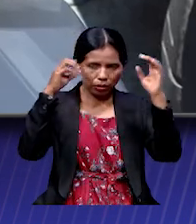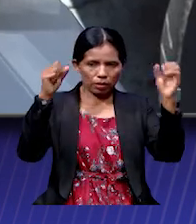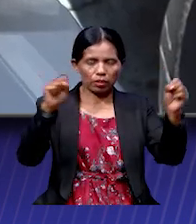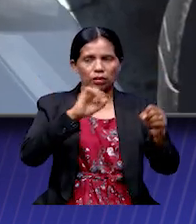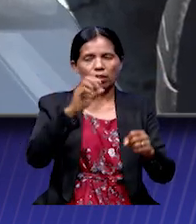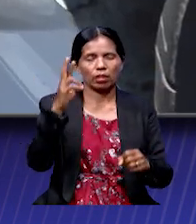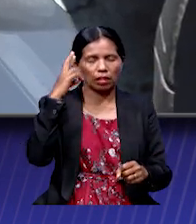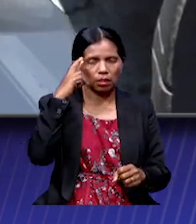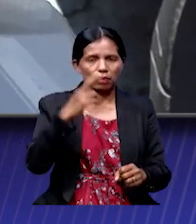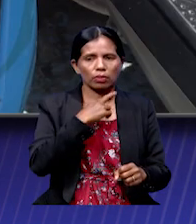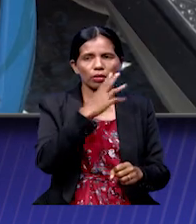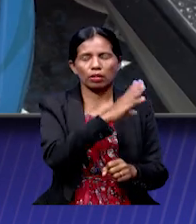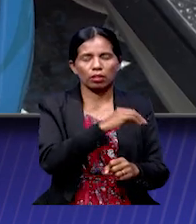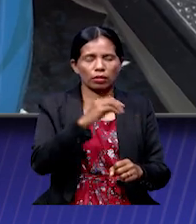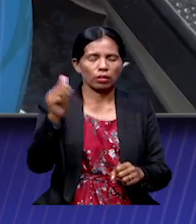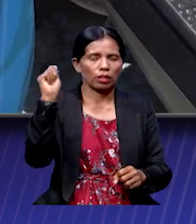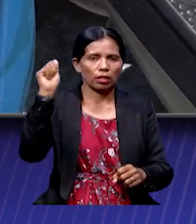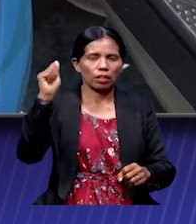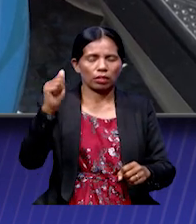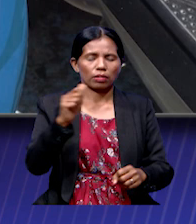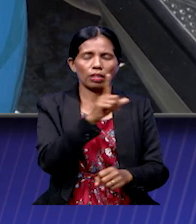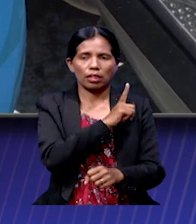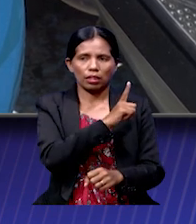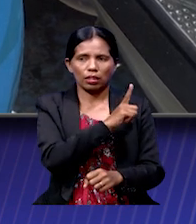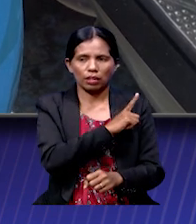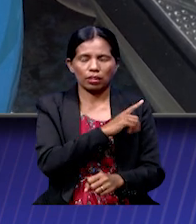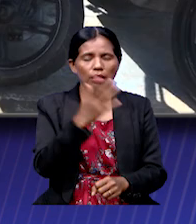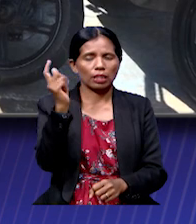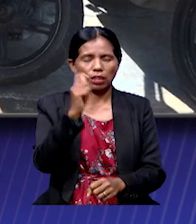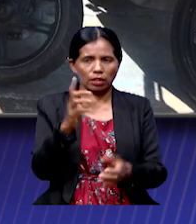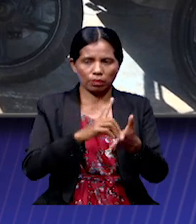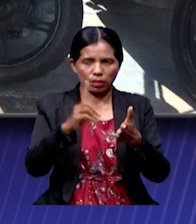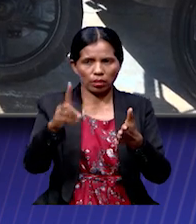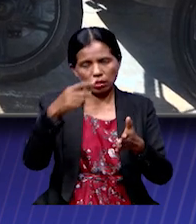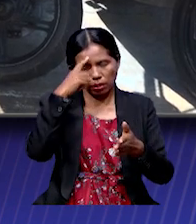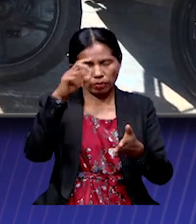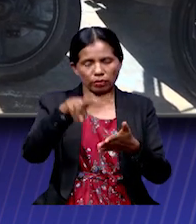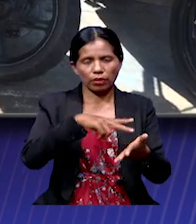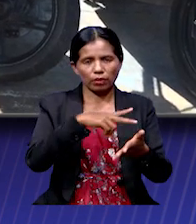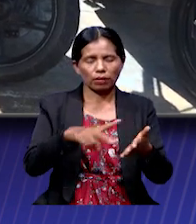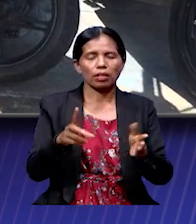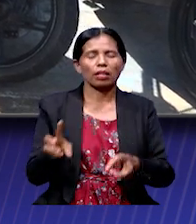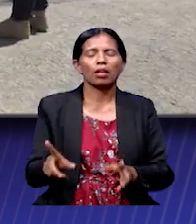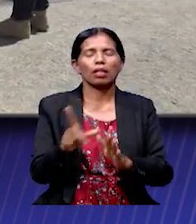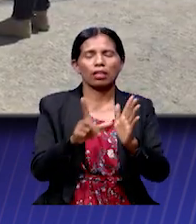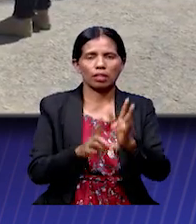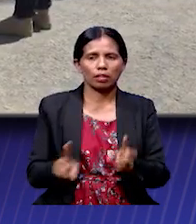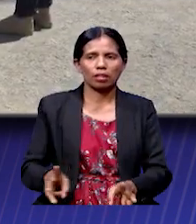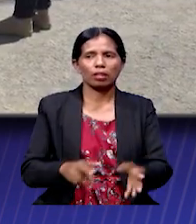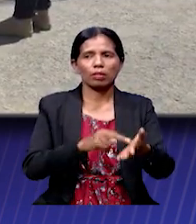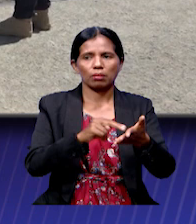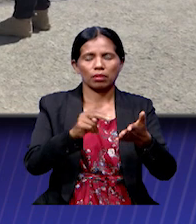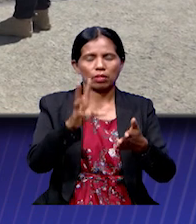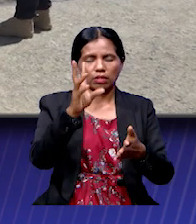Zera Musorta, no candidato presidente Republika Leran Antimor, ia tersa semanane, tambah viola le código estrada numero 9, bara